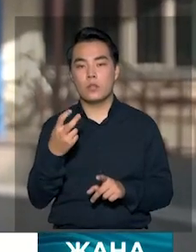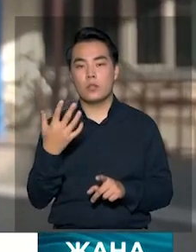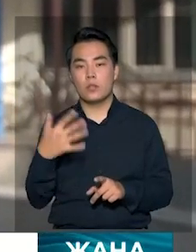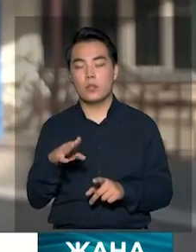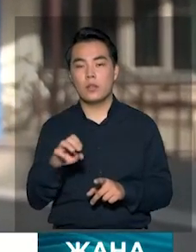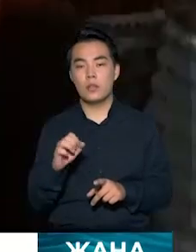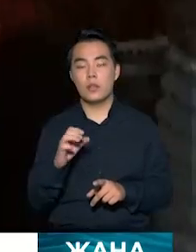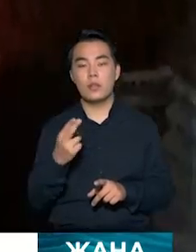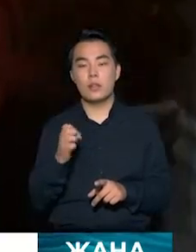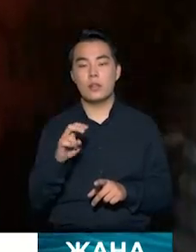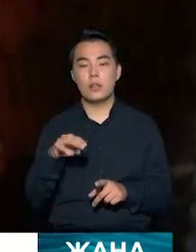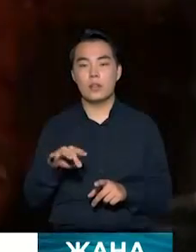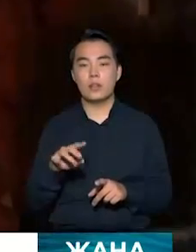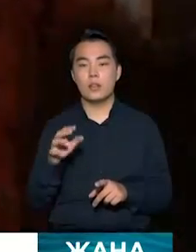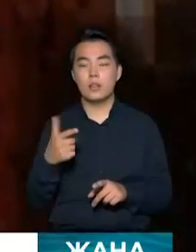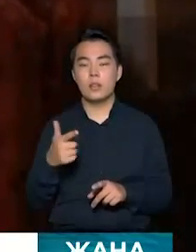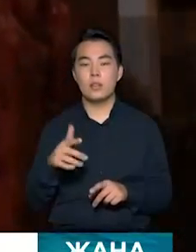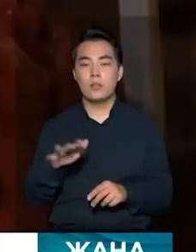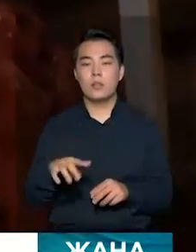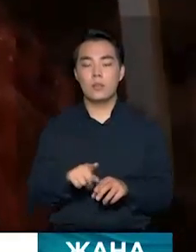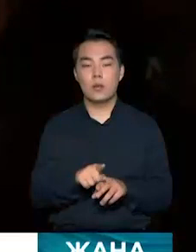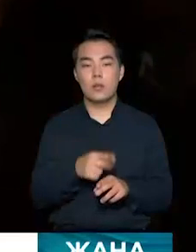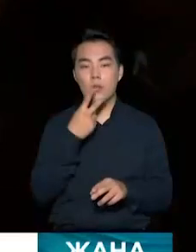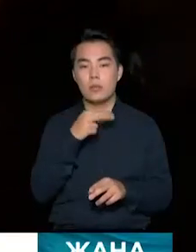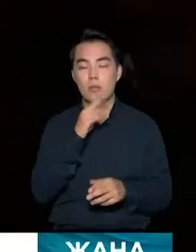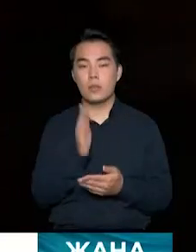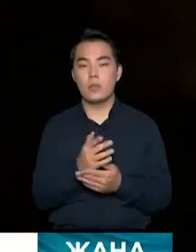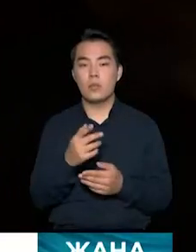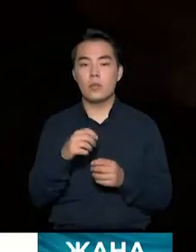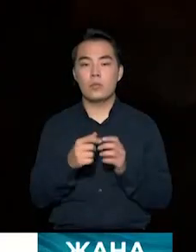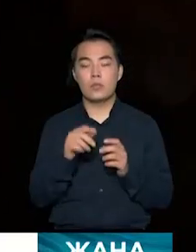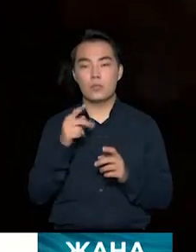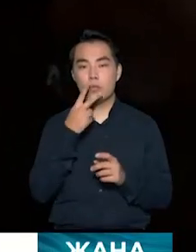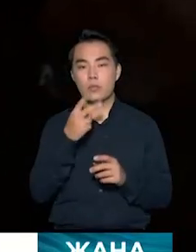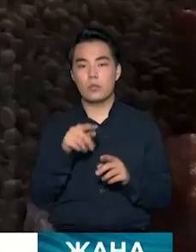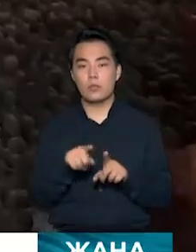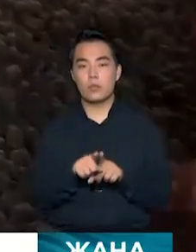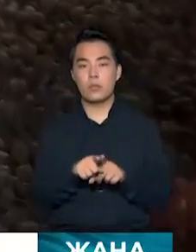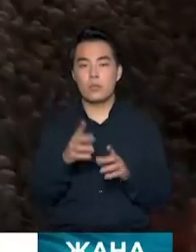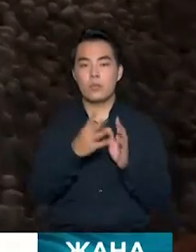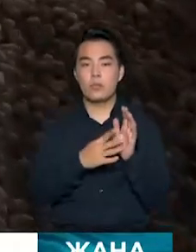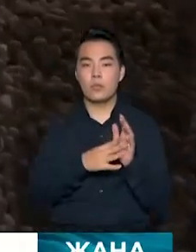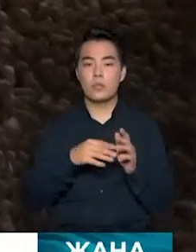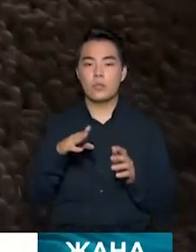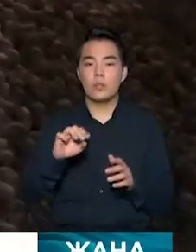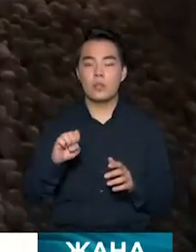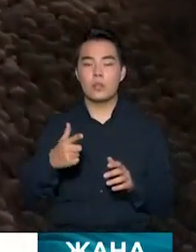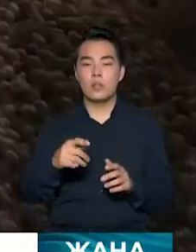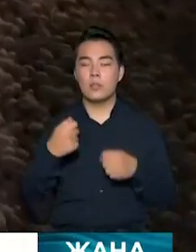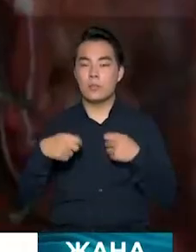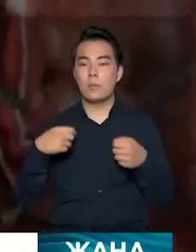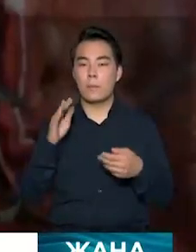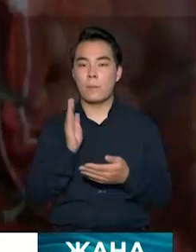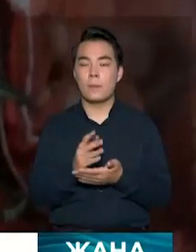гектардан. 11600 гектардан артығымен жиналған өнім жергілікті қоймалардан 90 теңгеден де сатылуда. Сол секілді